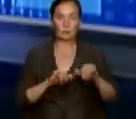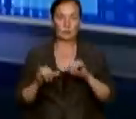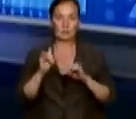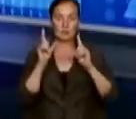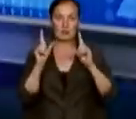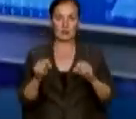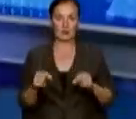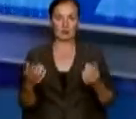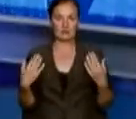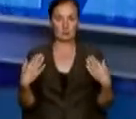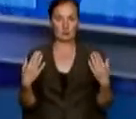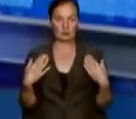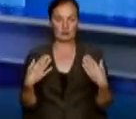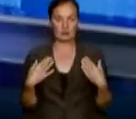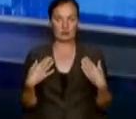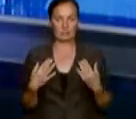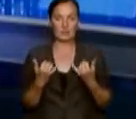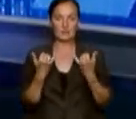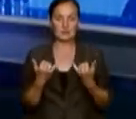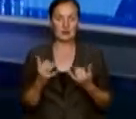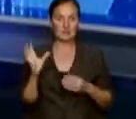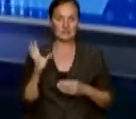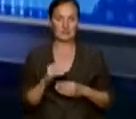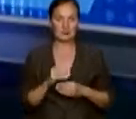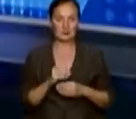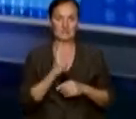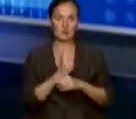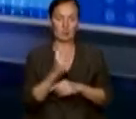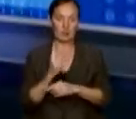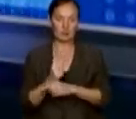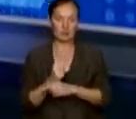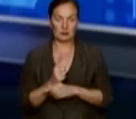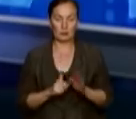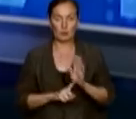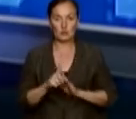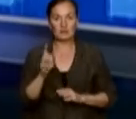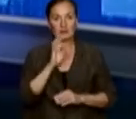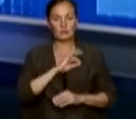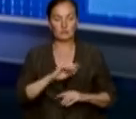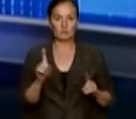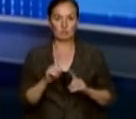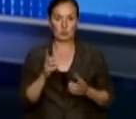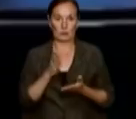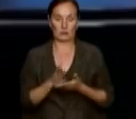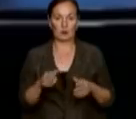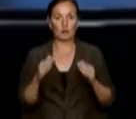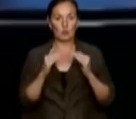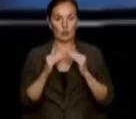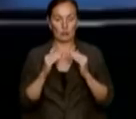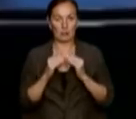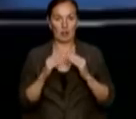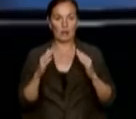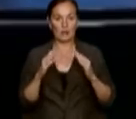Так як це все зараз під обмеженнями, то почали використовувати те, що є вдома. А вдома є гора Пивиха. А давно вона